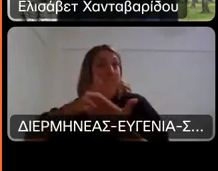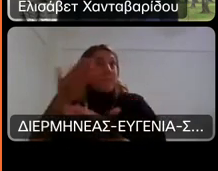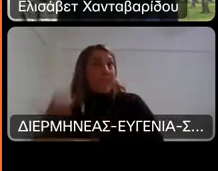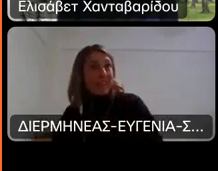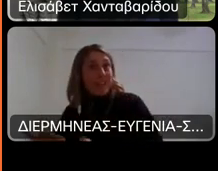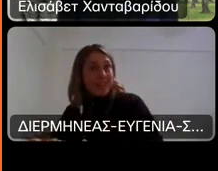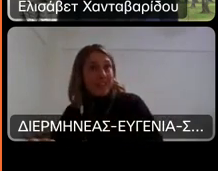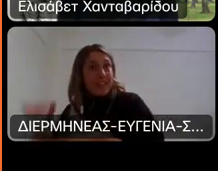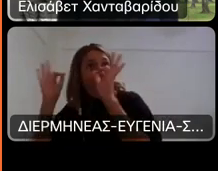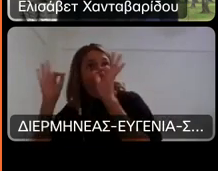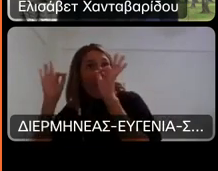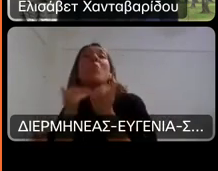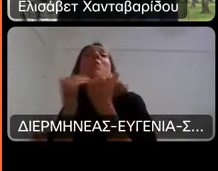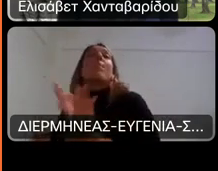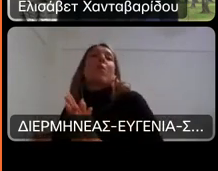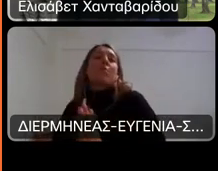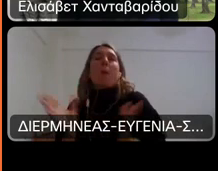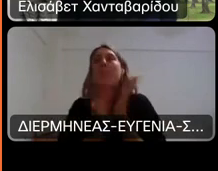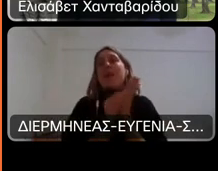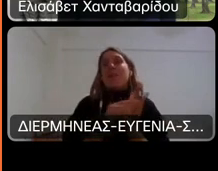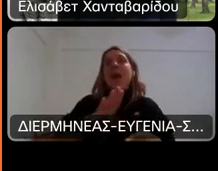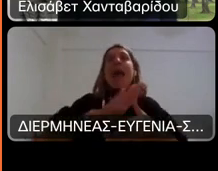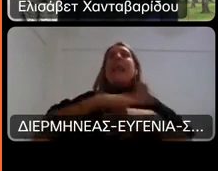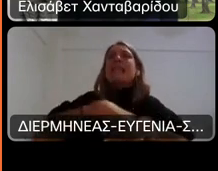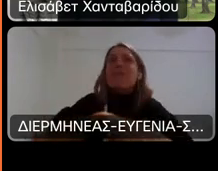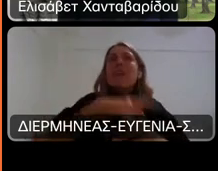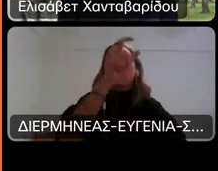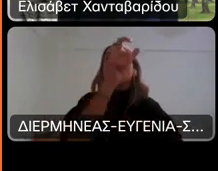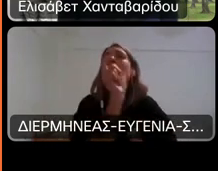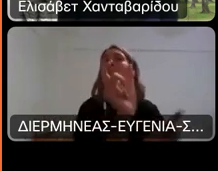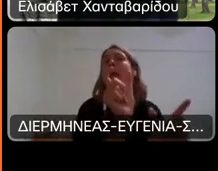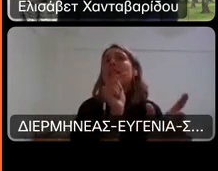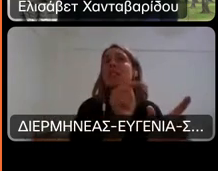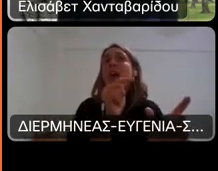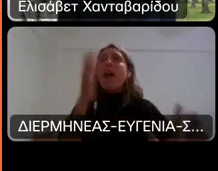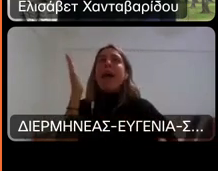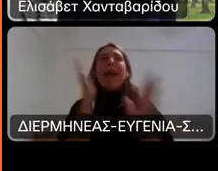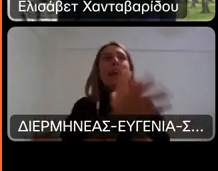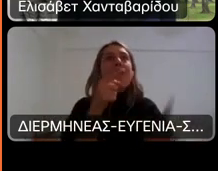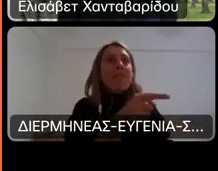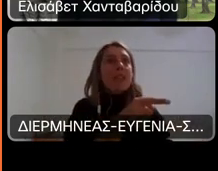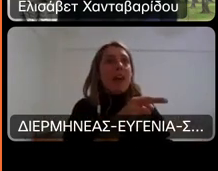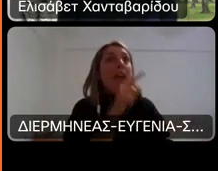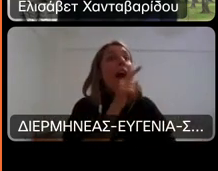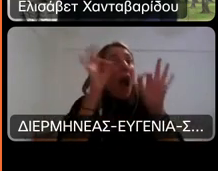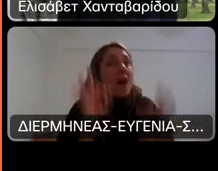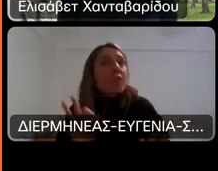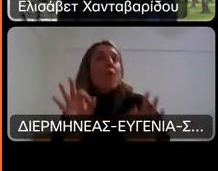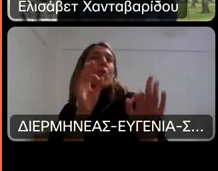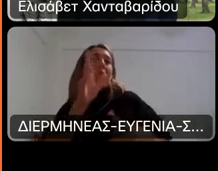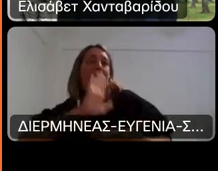ακόμα και μας φαίνεται προφανής. Δηλαδή, ο όρος λέσμιας, που εμείς θα λέγαμε κατευθείαν είναι λεσβίες στα ελληνικά, αυτό θα βάλω για να περιγράψω το βιβλίο, ας